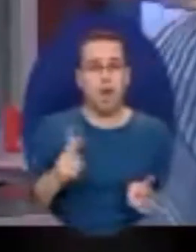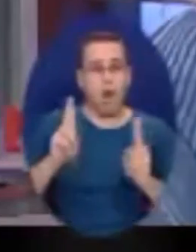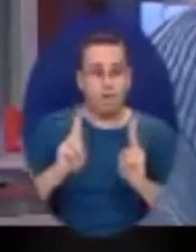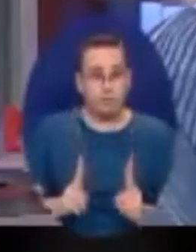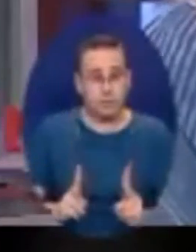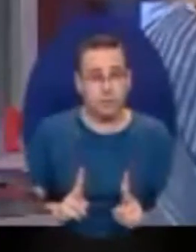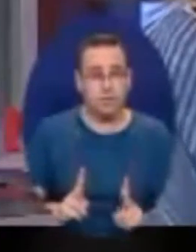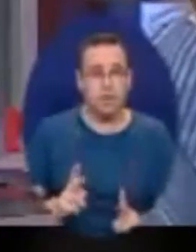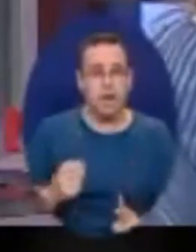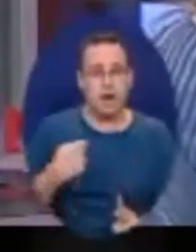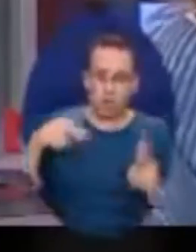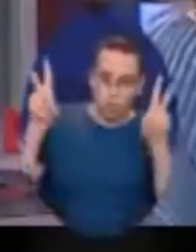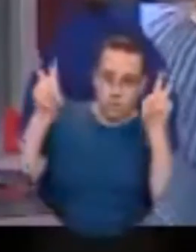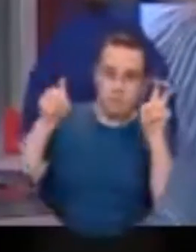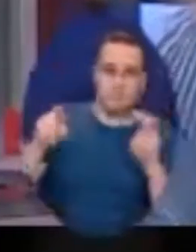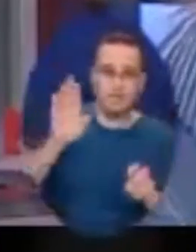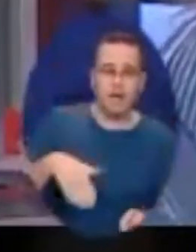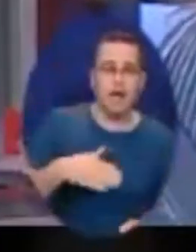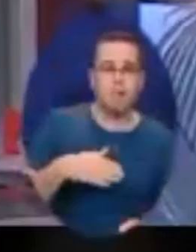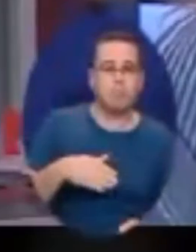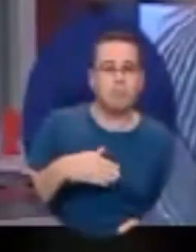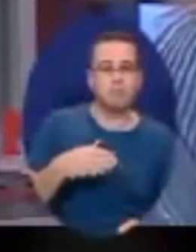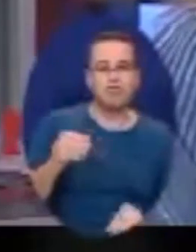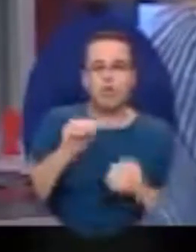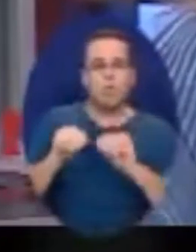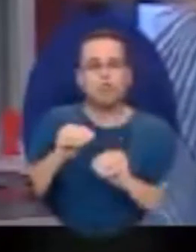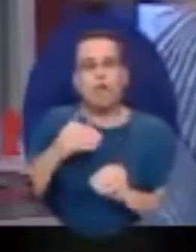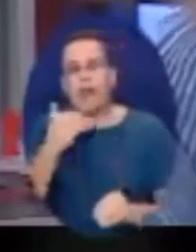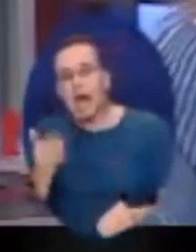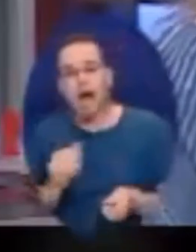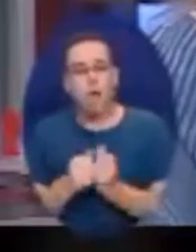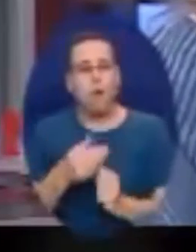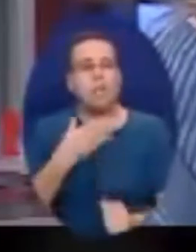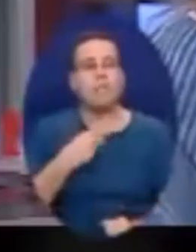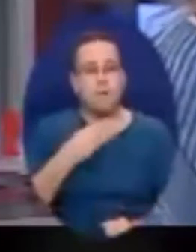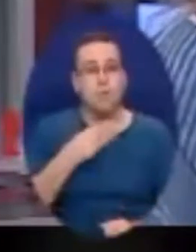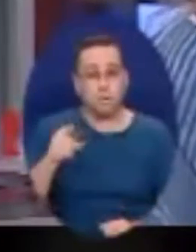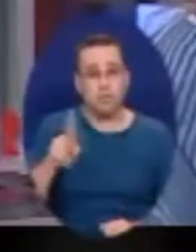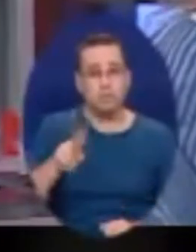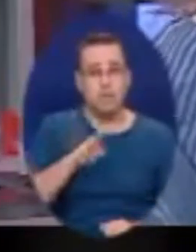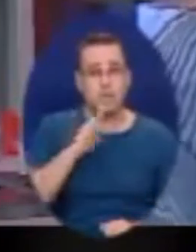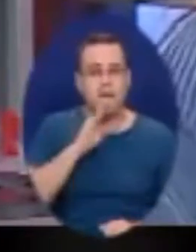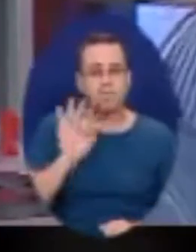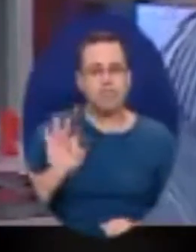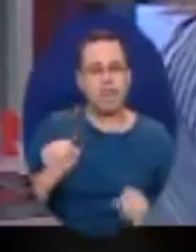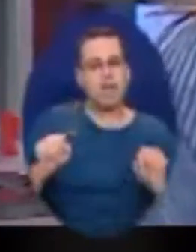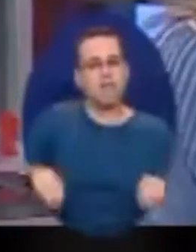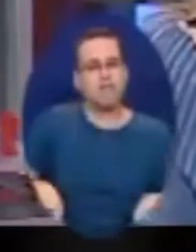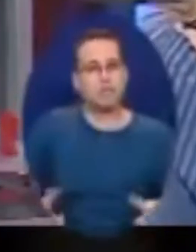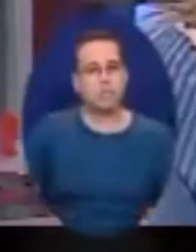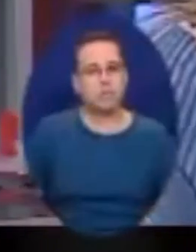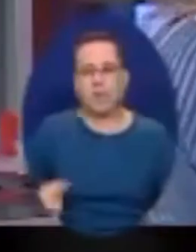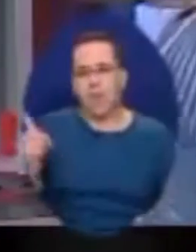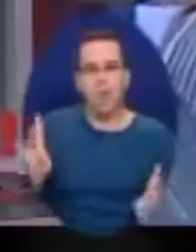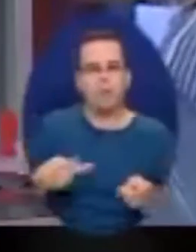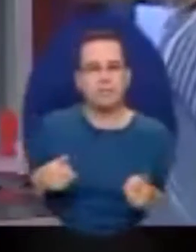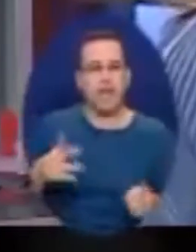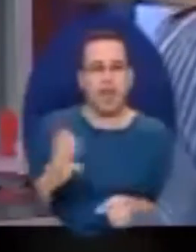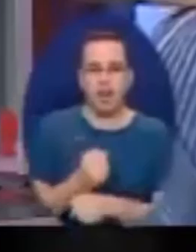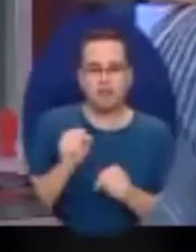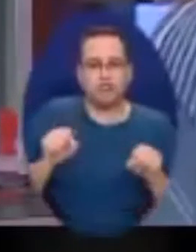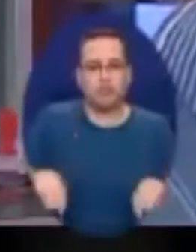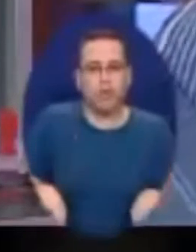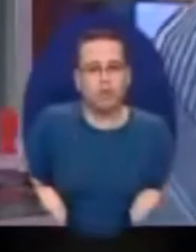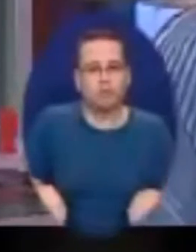את זה, אנחנו נגדיר את זה כשימוש לרעה או התמכרות. זה לא משנה. יש פה בעיה בביסות. היא לא מצליחה לשלוט בזה. היא לא